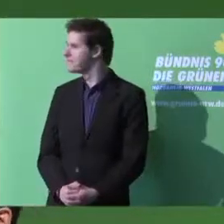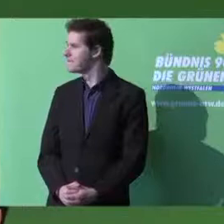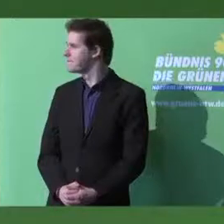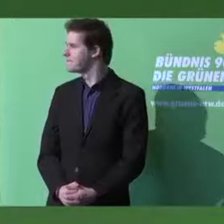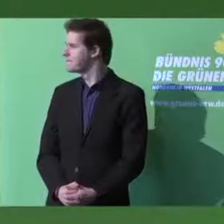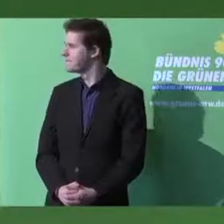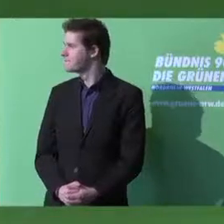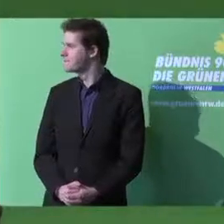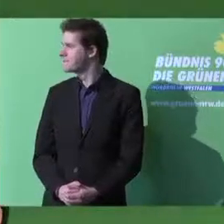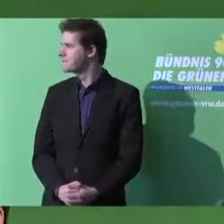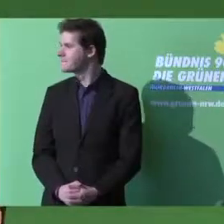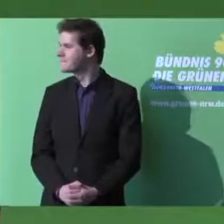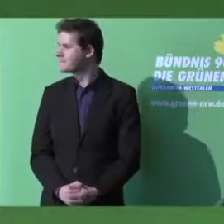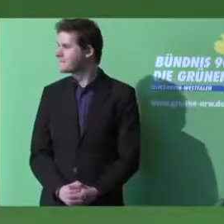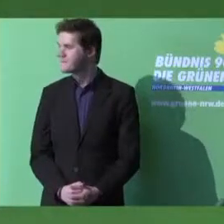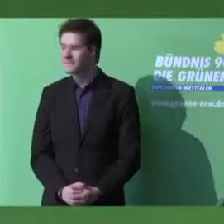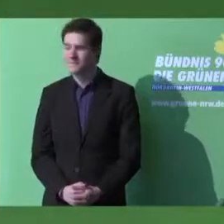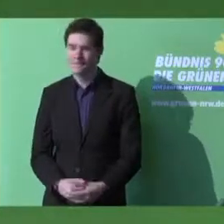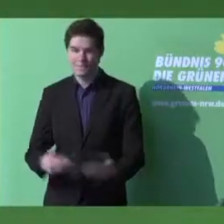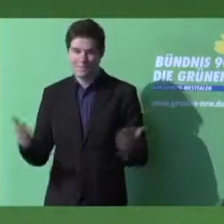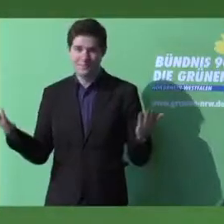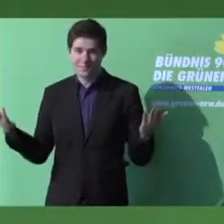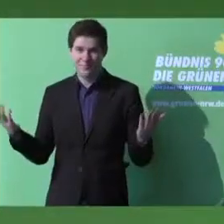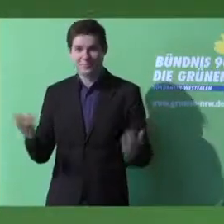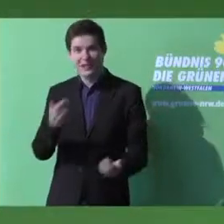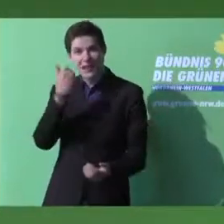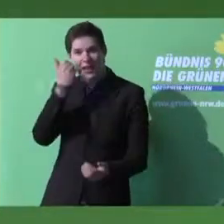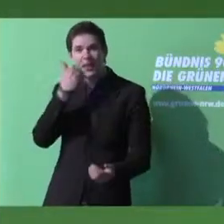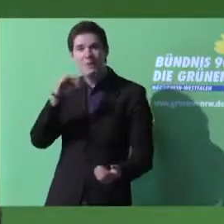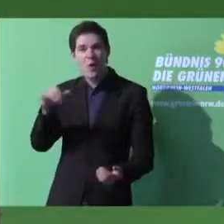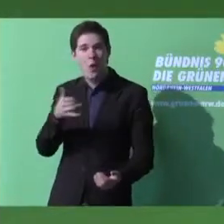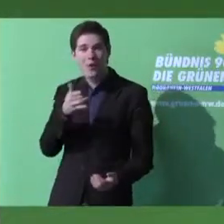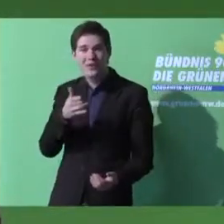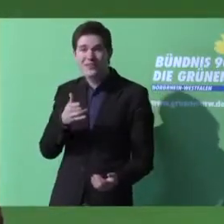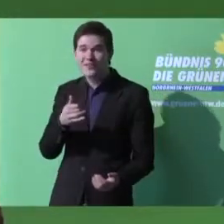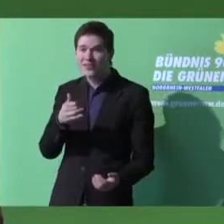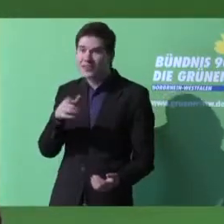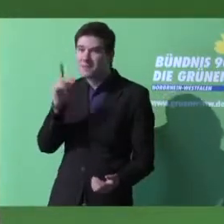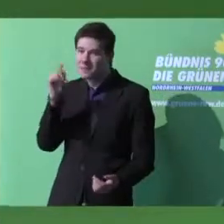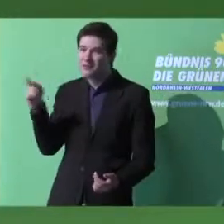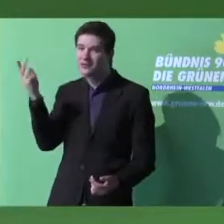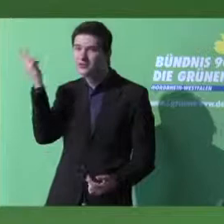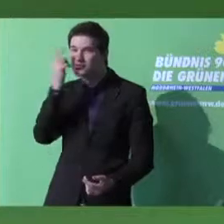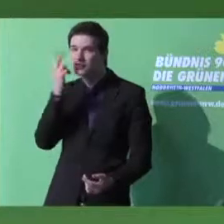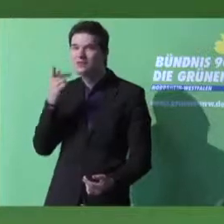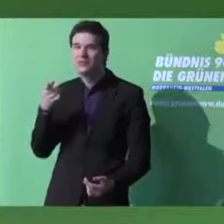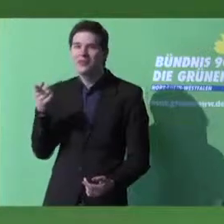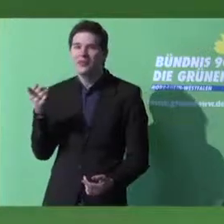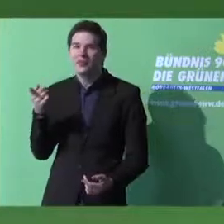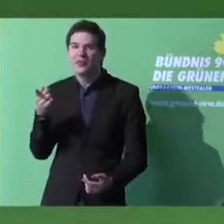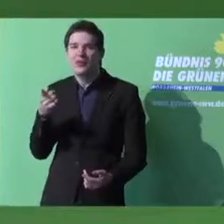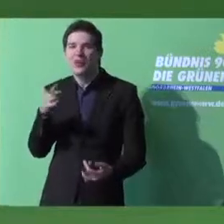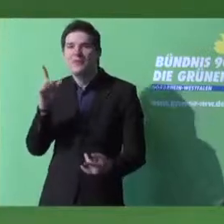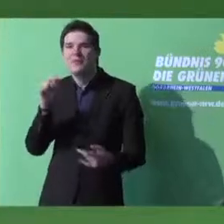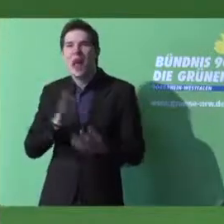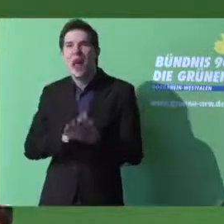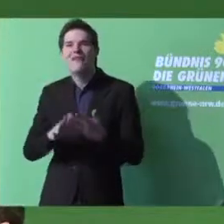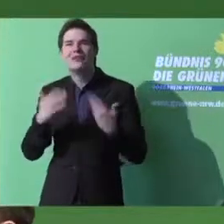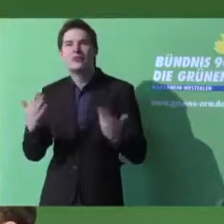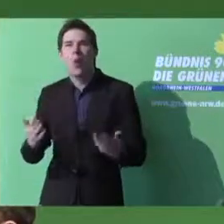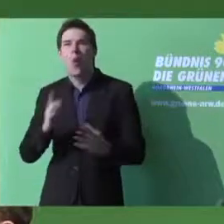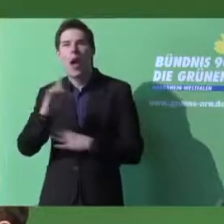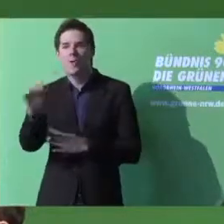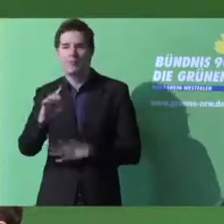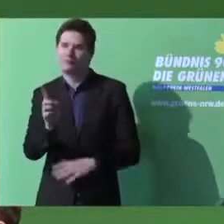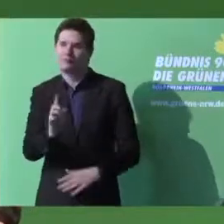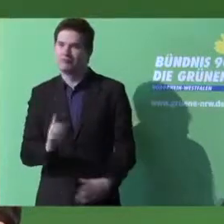So, lieber Jürgen, natürlich gehst du nicht ohne Geschenk und ohne Wegzehrung fährst du wieder von dann. Wir